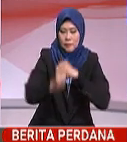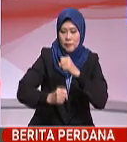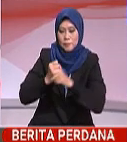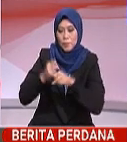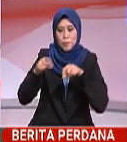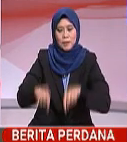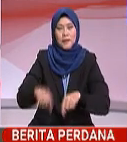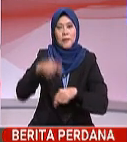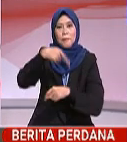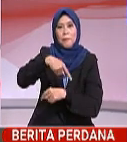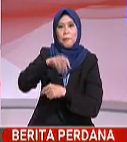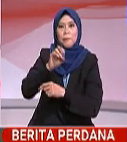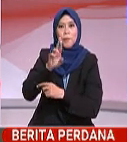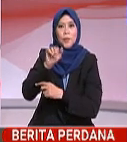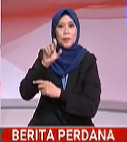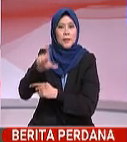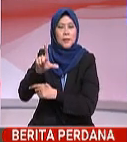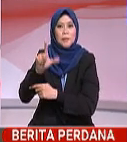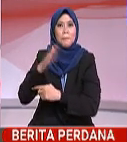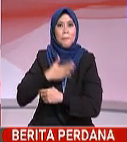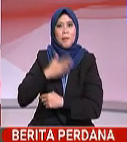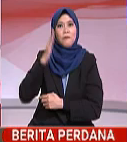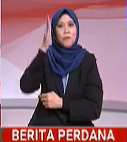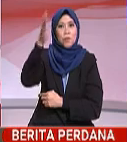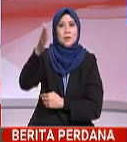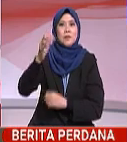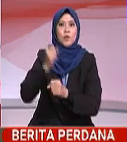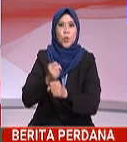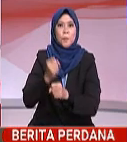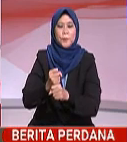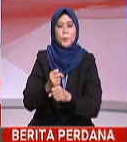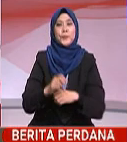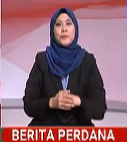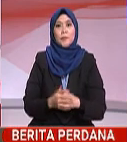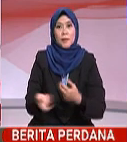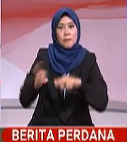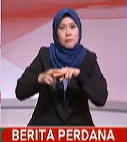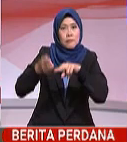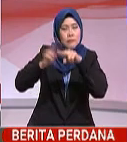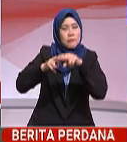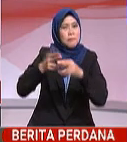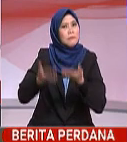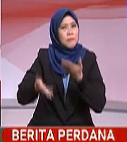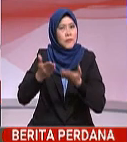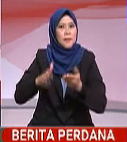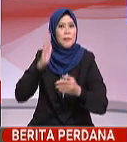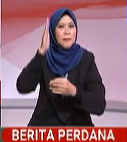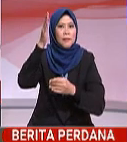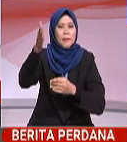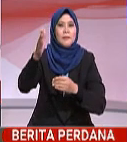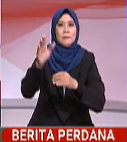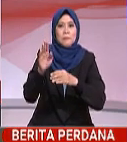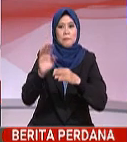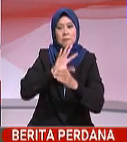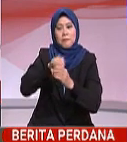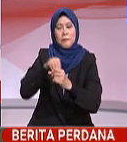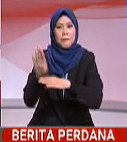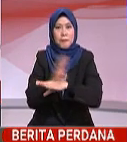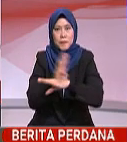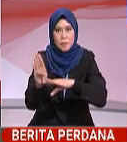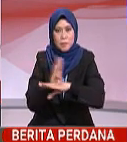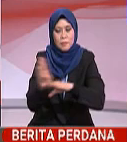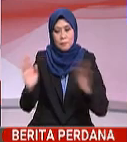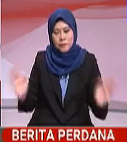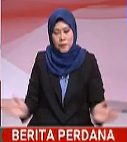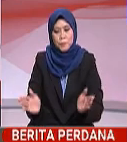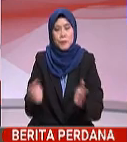menerusi portal My Future Jobs berbanding tahun sebelumnya. Peningkatan itu dijangka bakal memulihkan sektor perniagaan serta